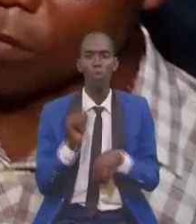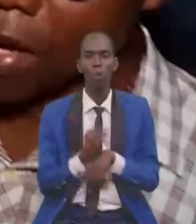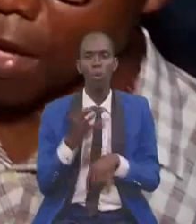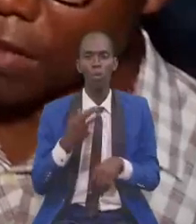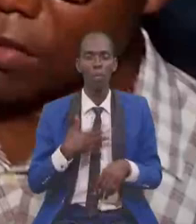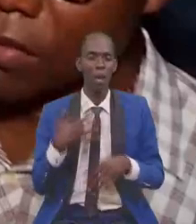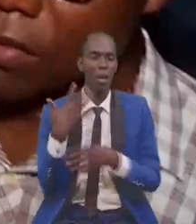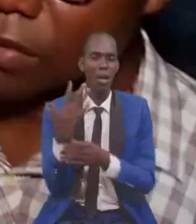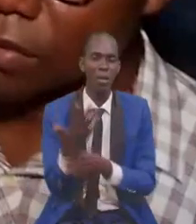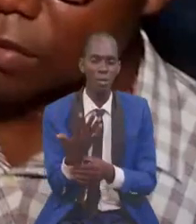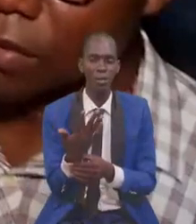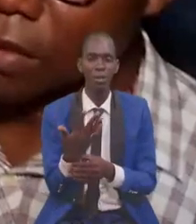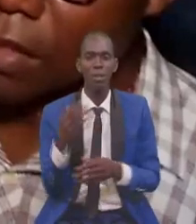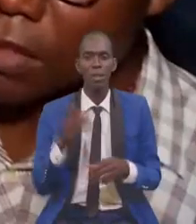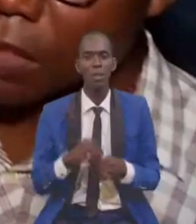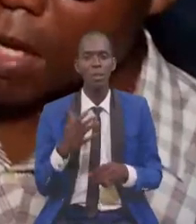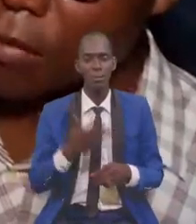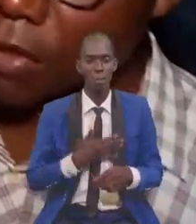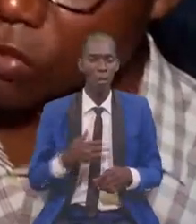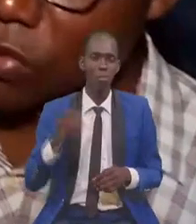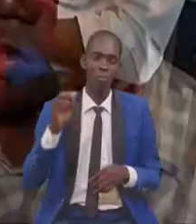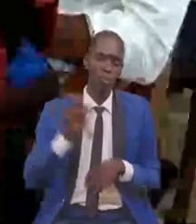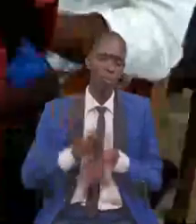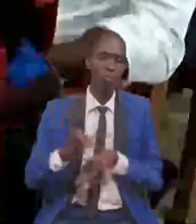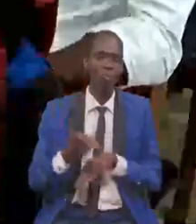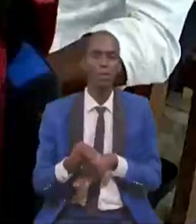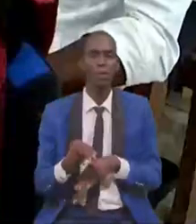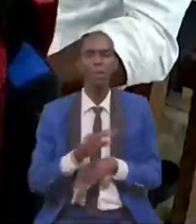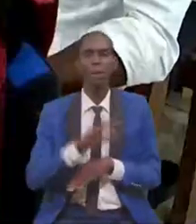dans l'œuvre de mes mains, dans mon ministère,